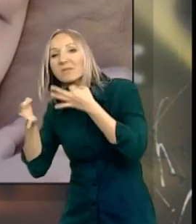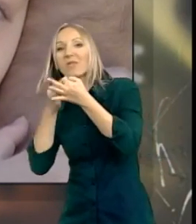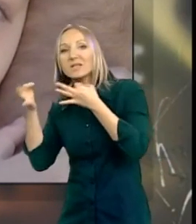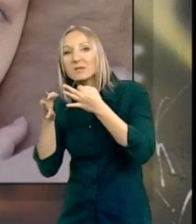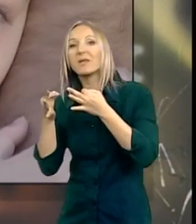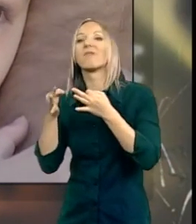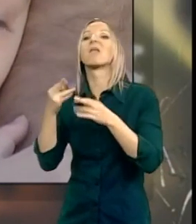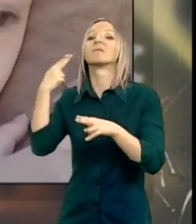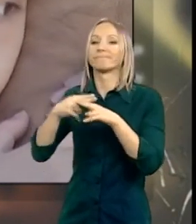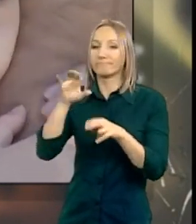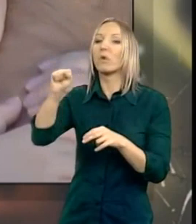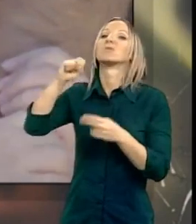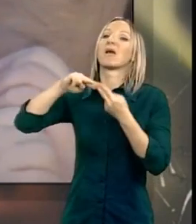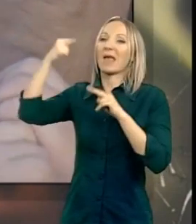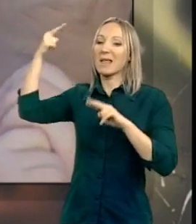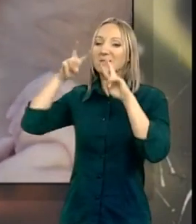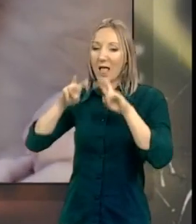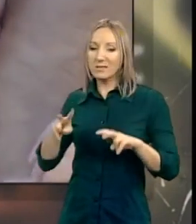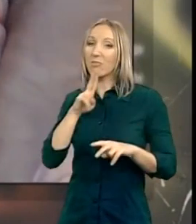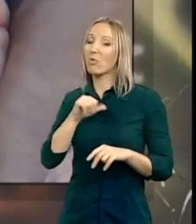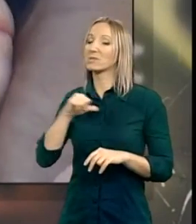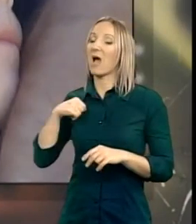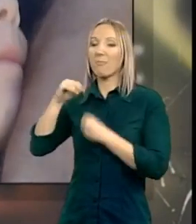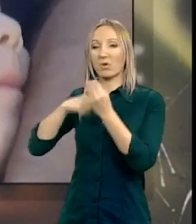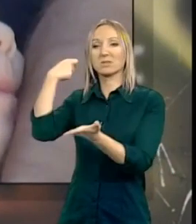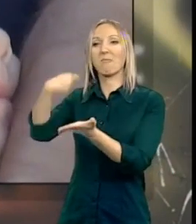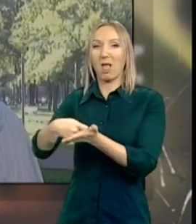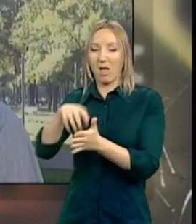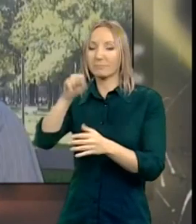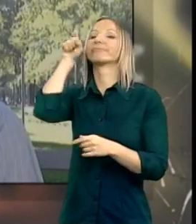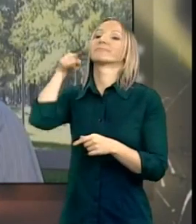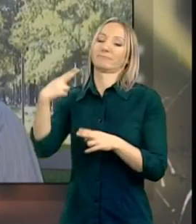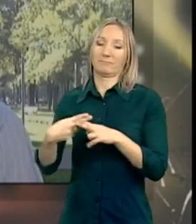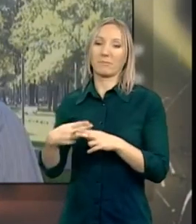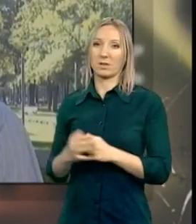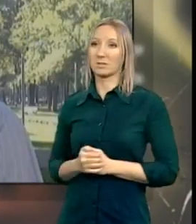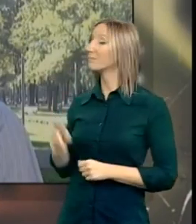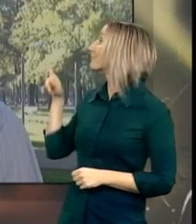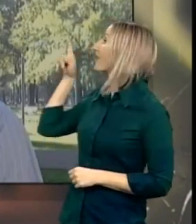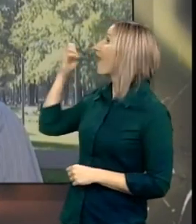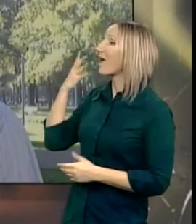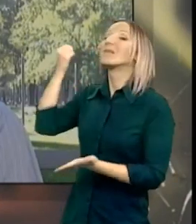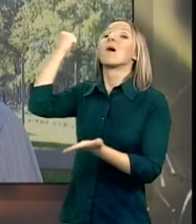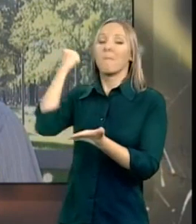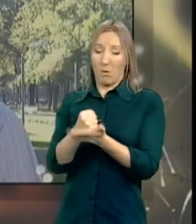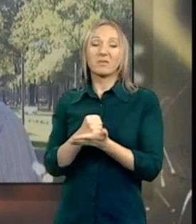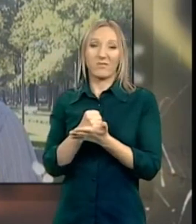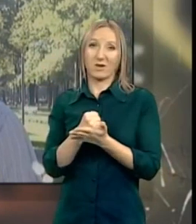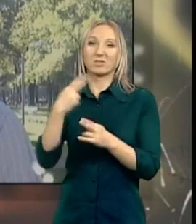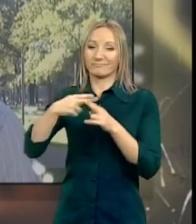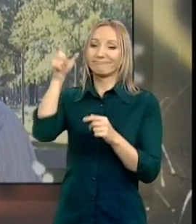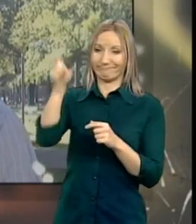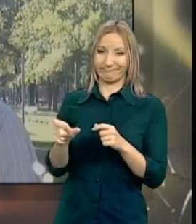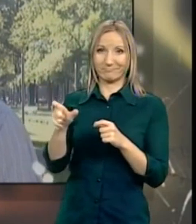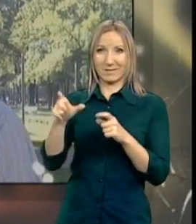su potvrdili tek genetskom analizom koju su sami platili. Kada je potvrđena dijagnoza spinalne mišićne